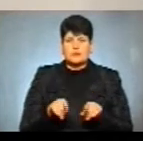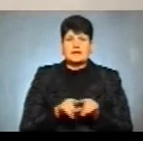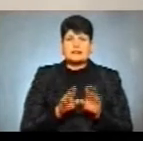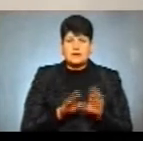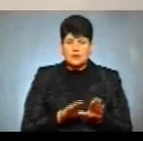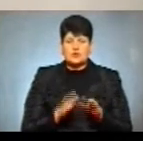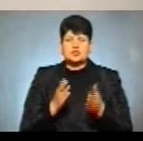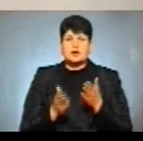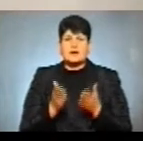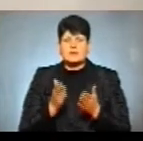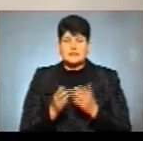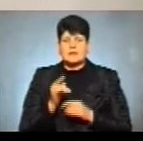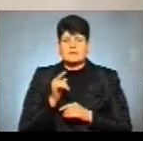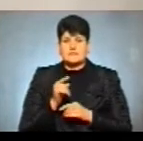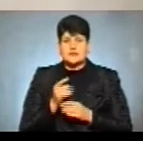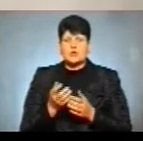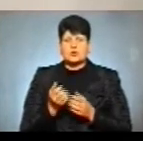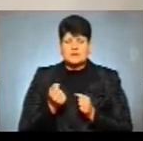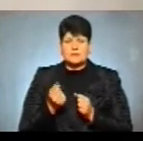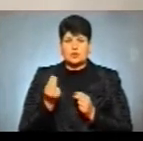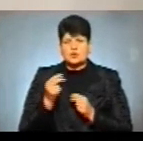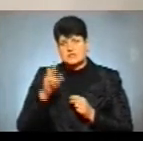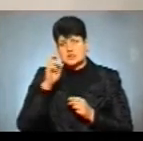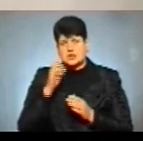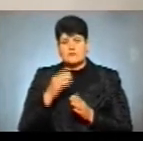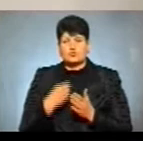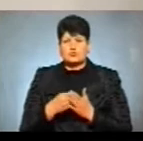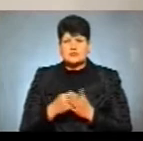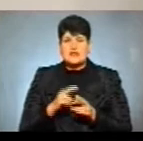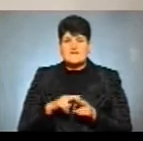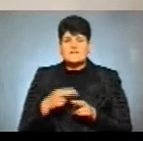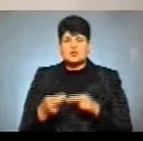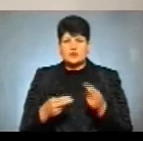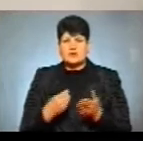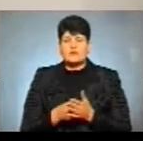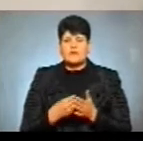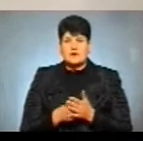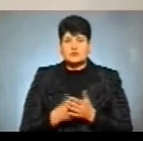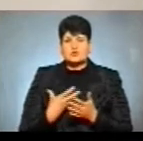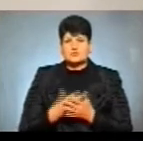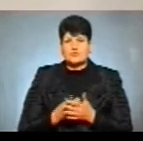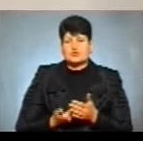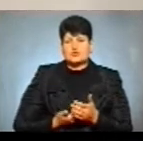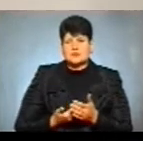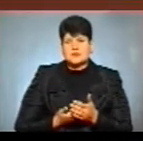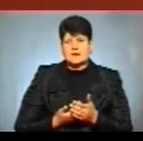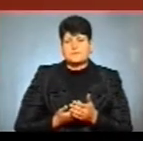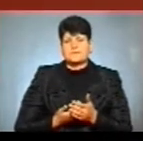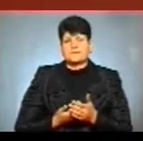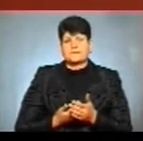також, але він отримує кошти з держбюджету на відшкодування вартості свого житла у Києві,